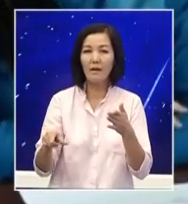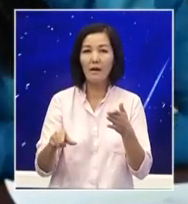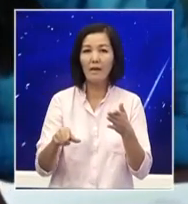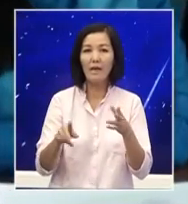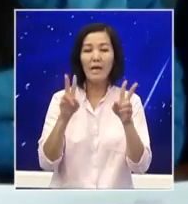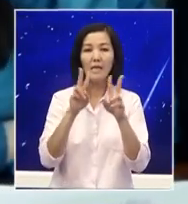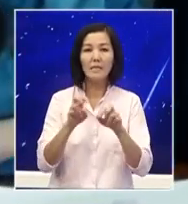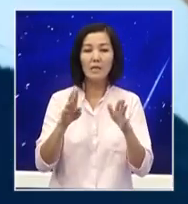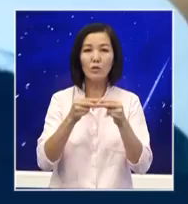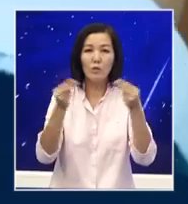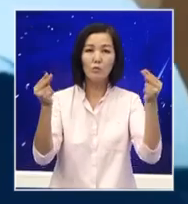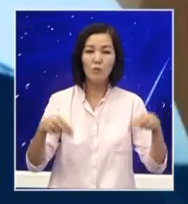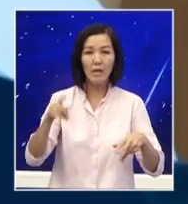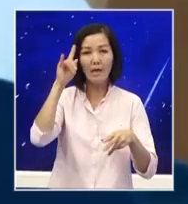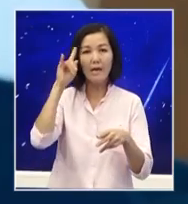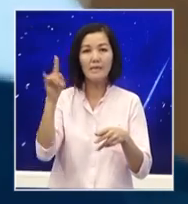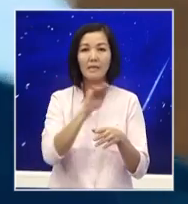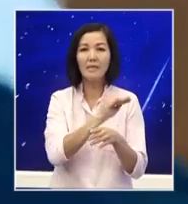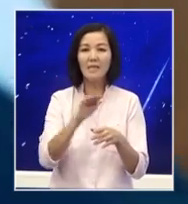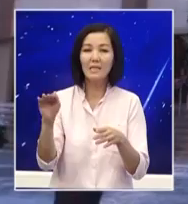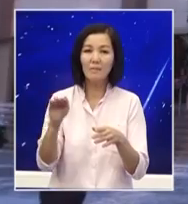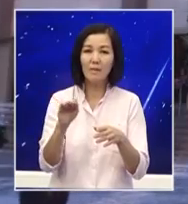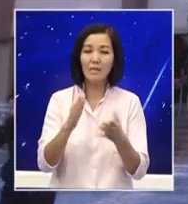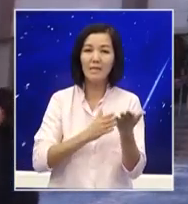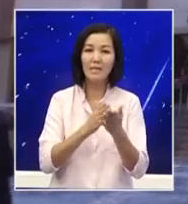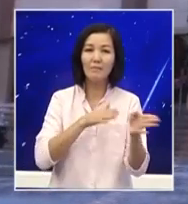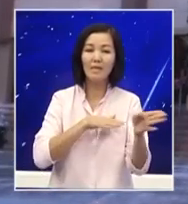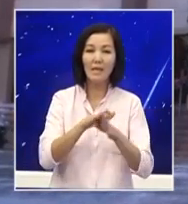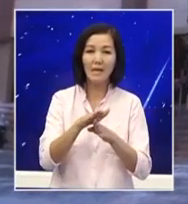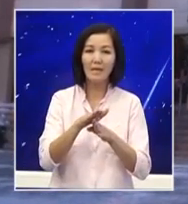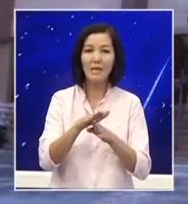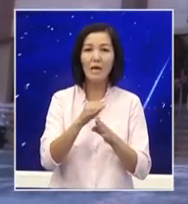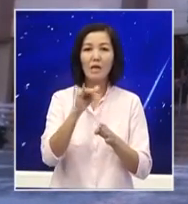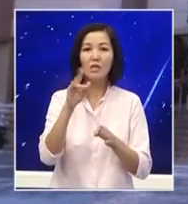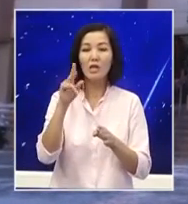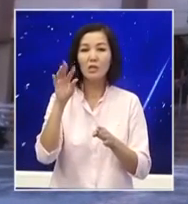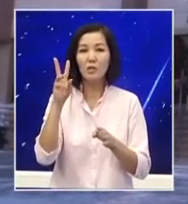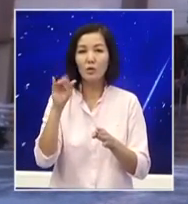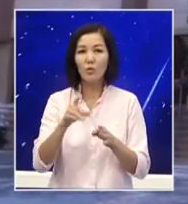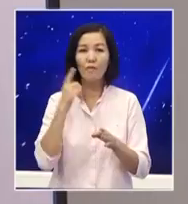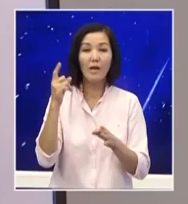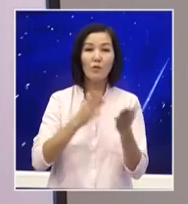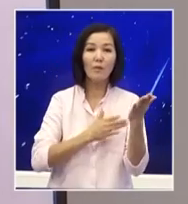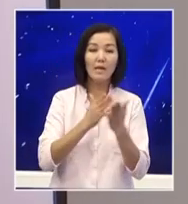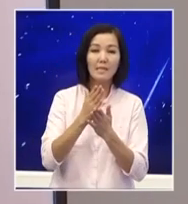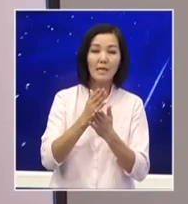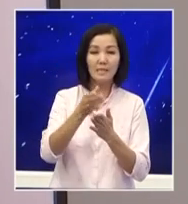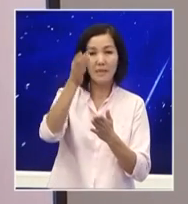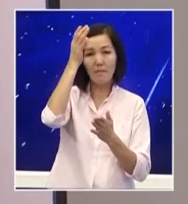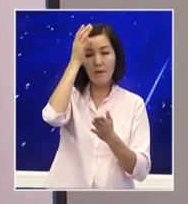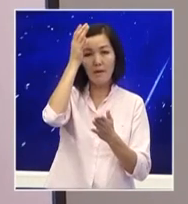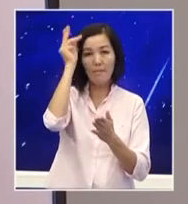зерттеу журналында Қазақстанның ресми өкілі ретінде қызмет атқарды. Сондай-ақ Ілияс Жансүгіров атындағы Жетісу мемлекеттік